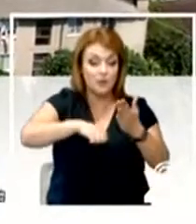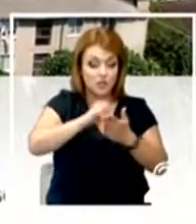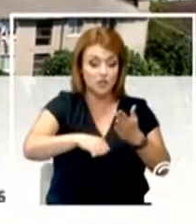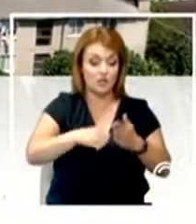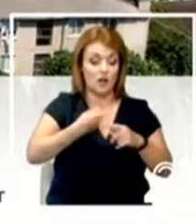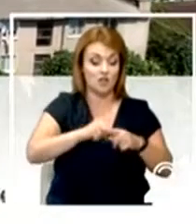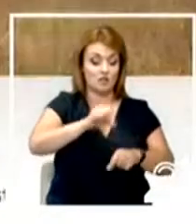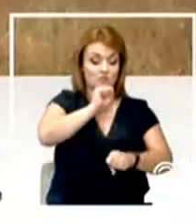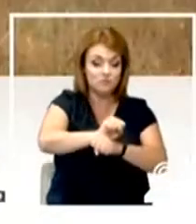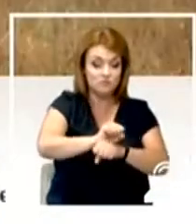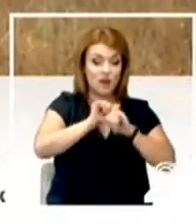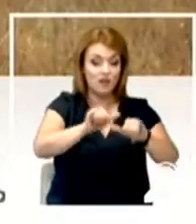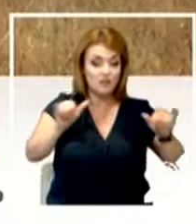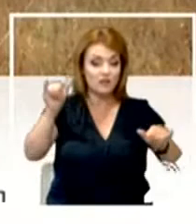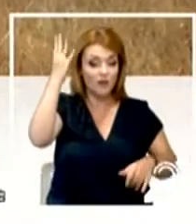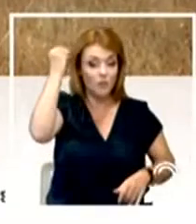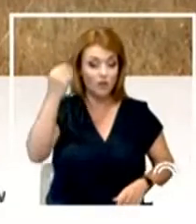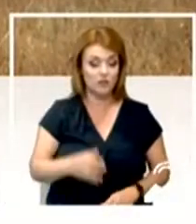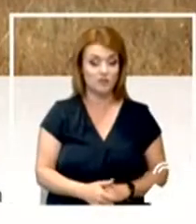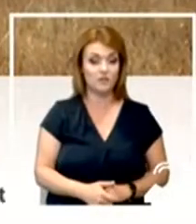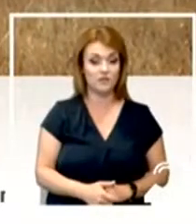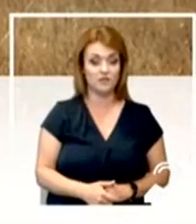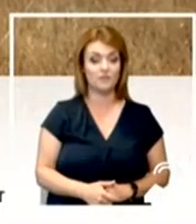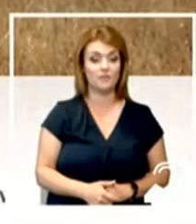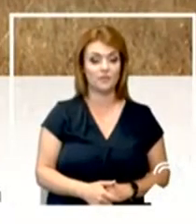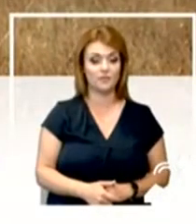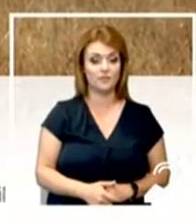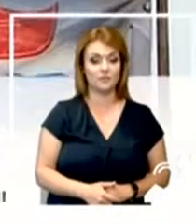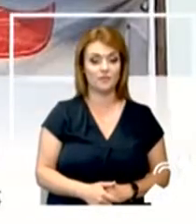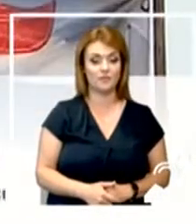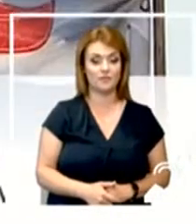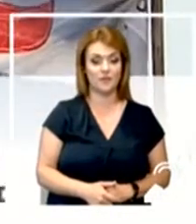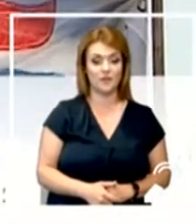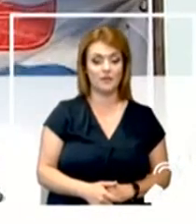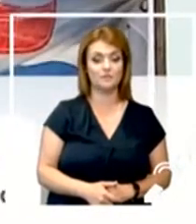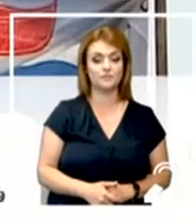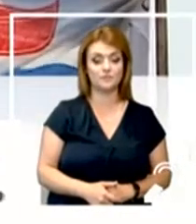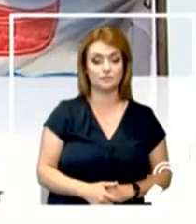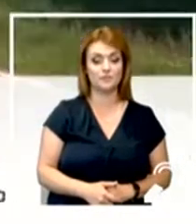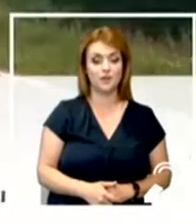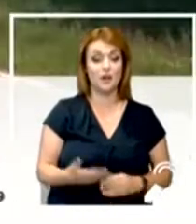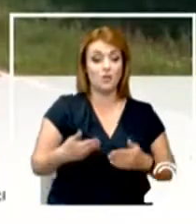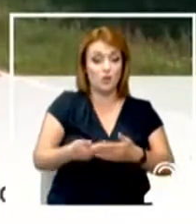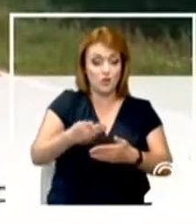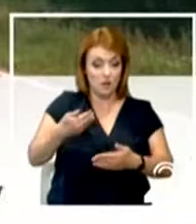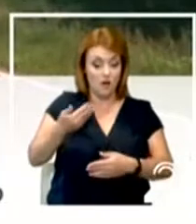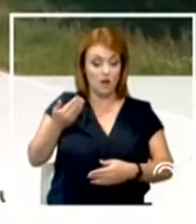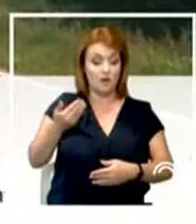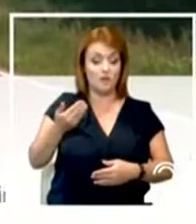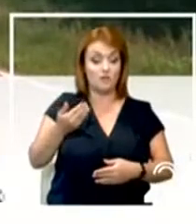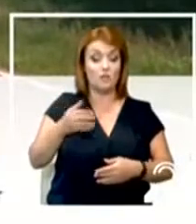Moldova. Foarte mult. Noi mergeam cu dezvoltarea socială, economică, mai bine. Noi înaintea țărilor